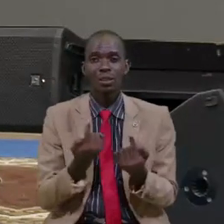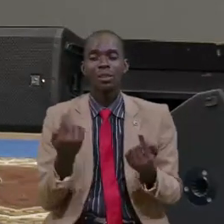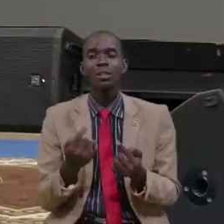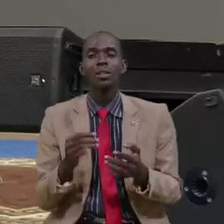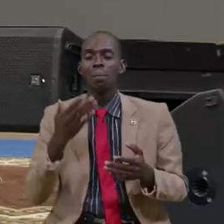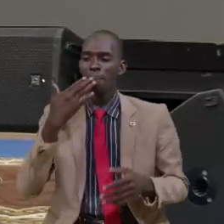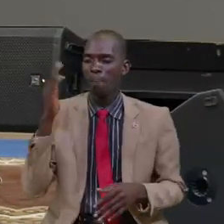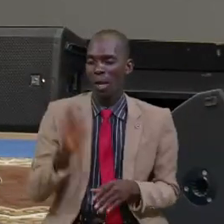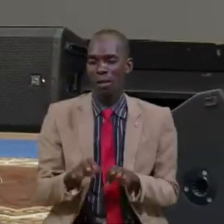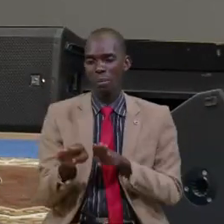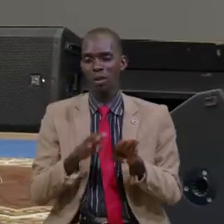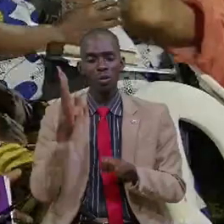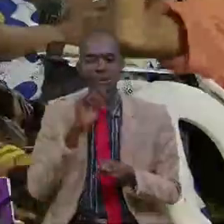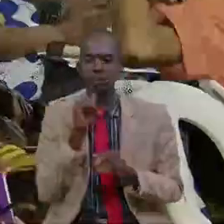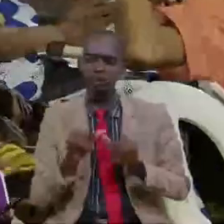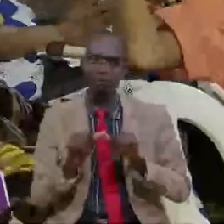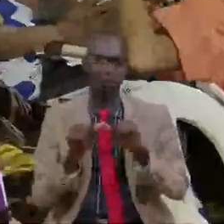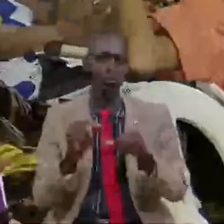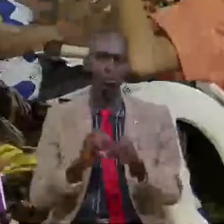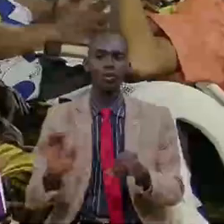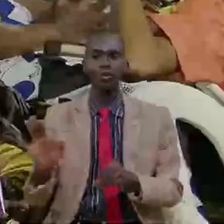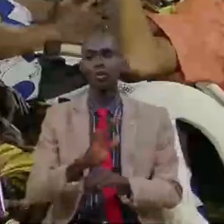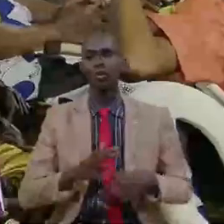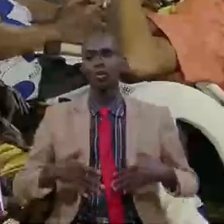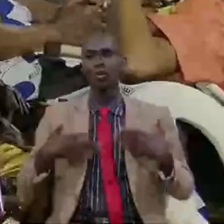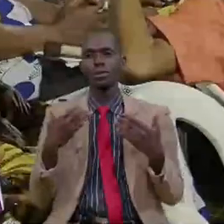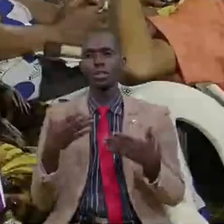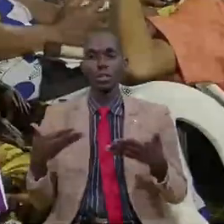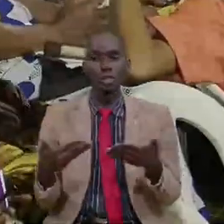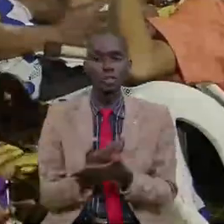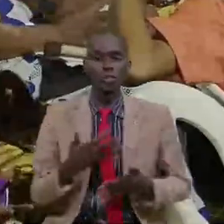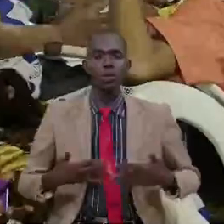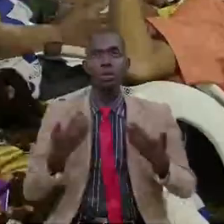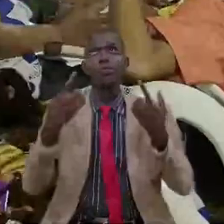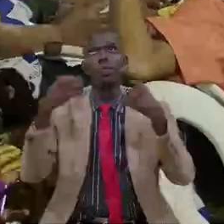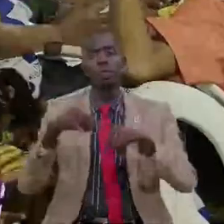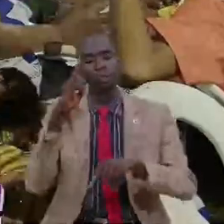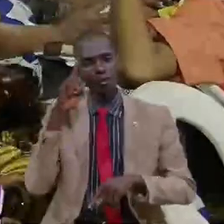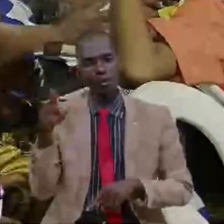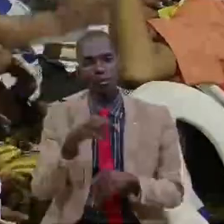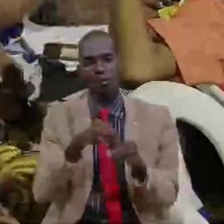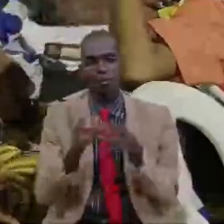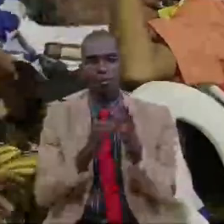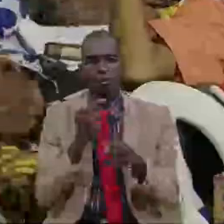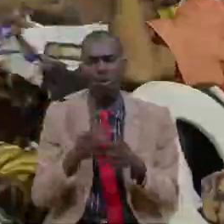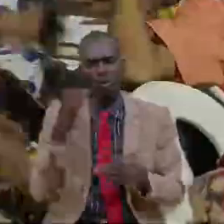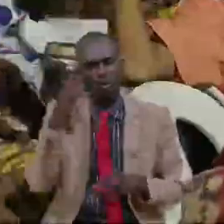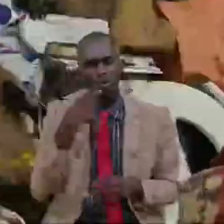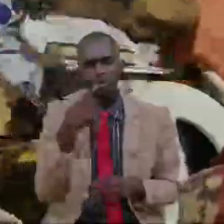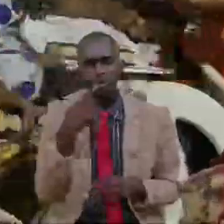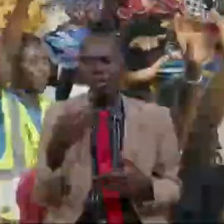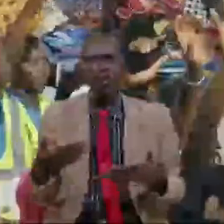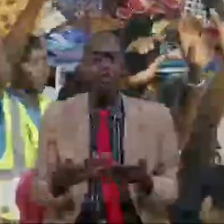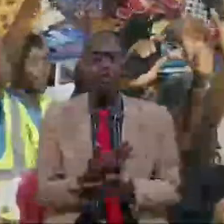péché, ce mauvais comportement ne va plus continuer dans ta vie. Une nouvelle vie est venue. Où es-tu?